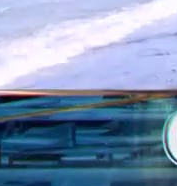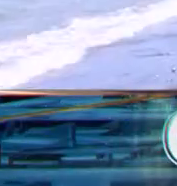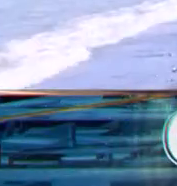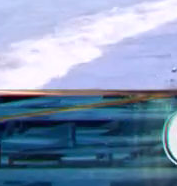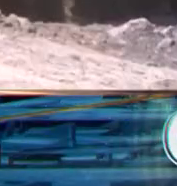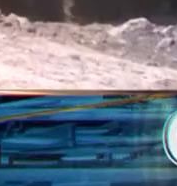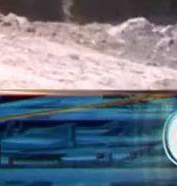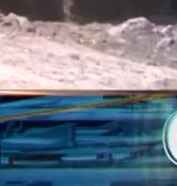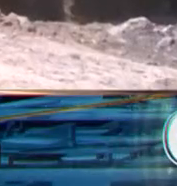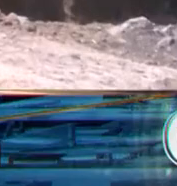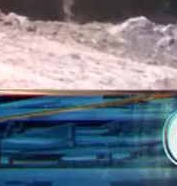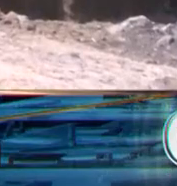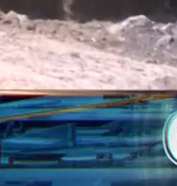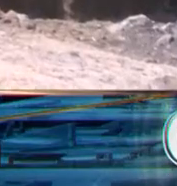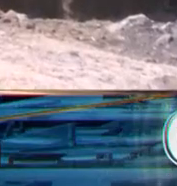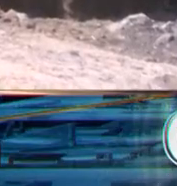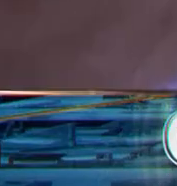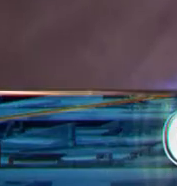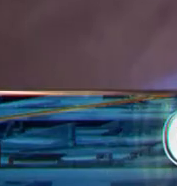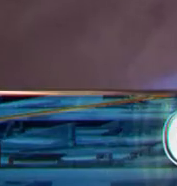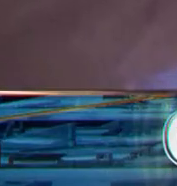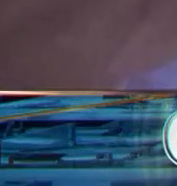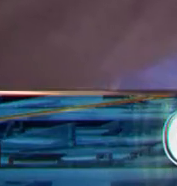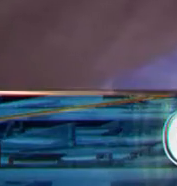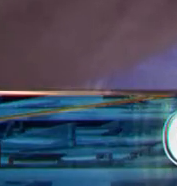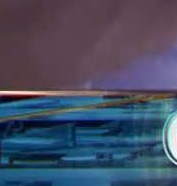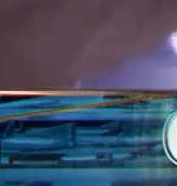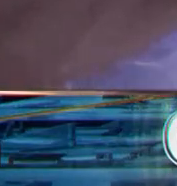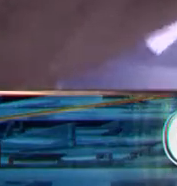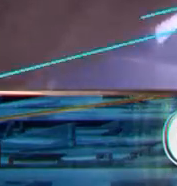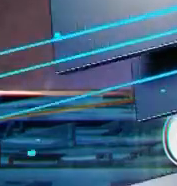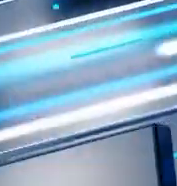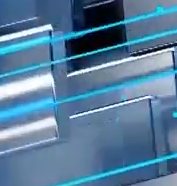Во избежание беды началась работа по берегоукреплению озера Алаколь.